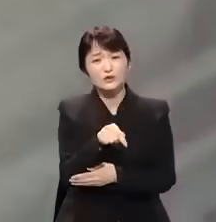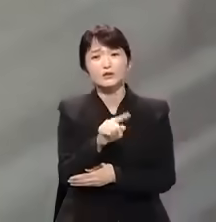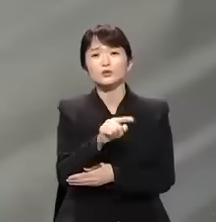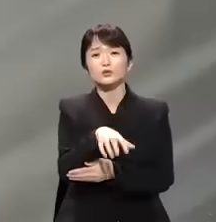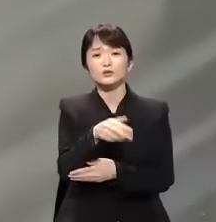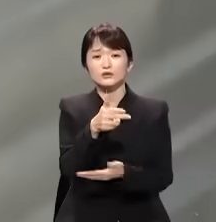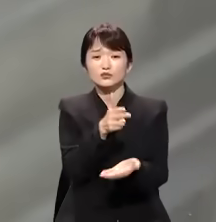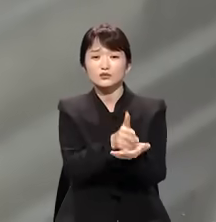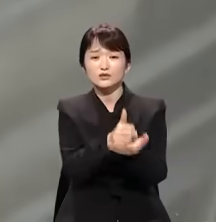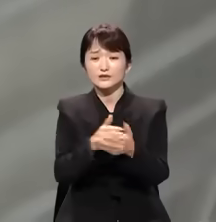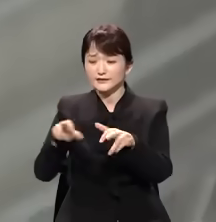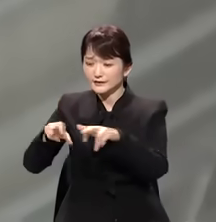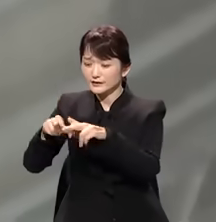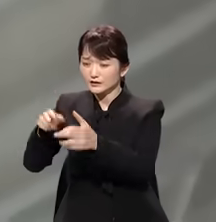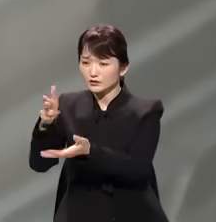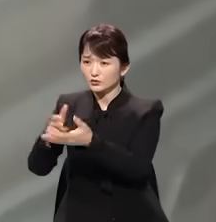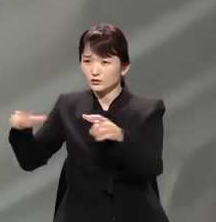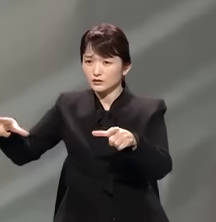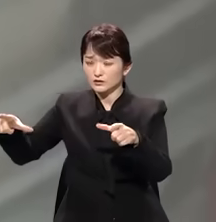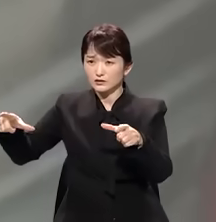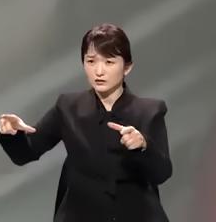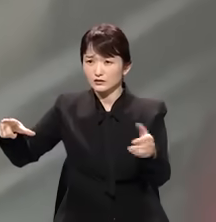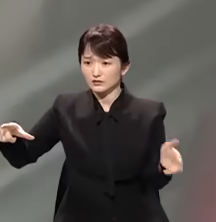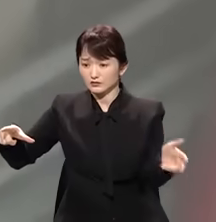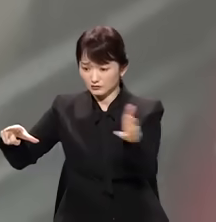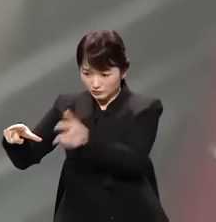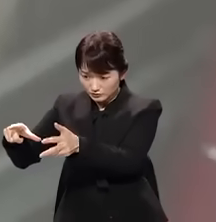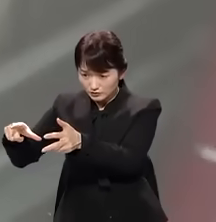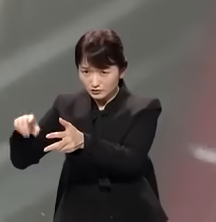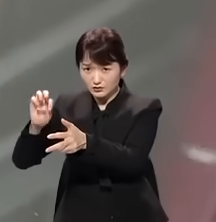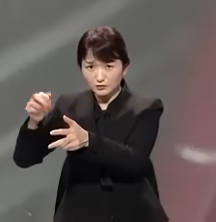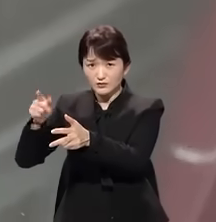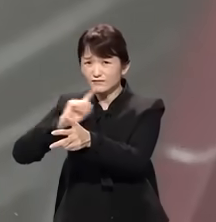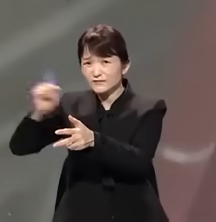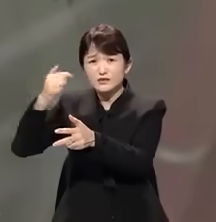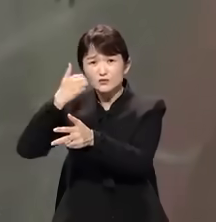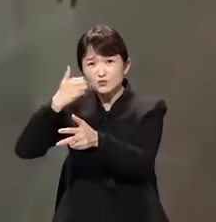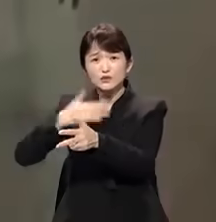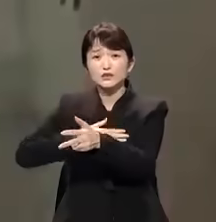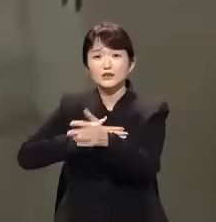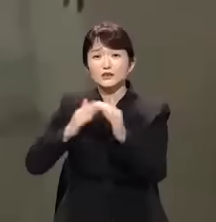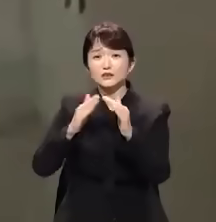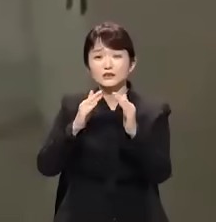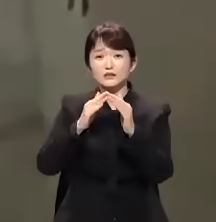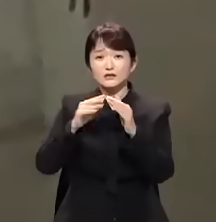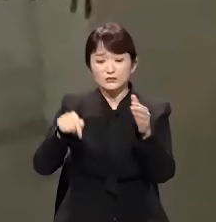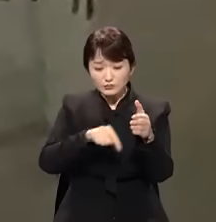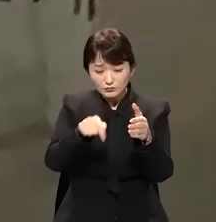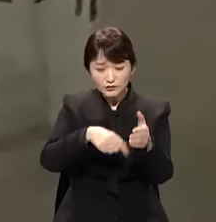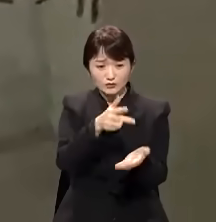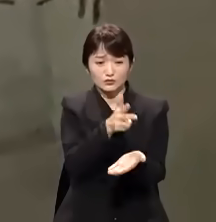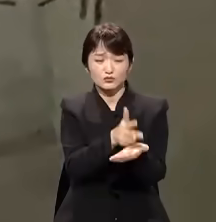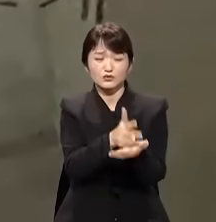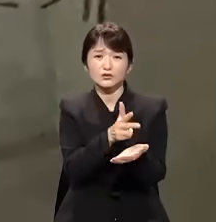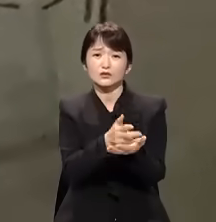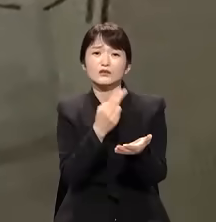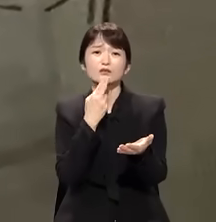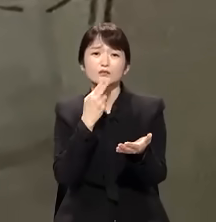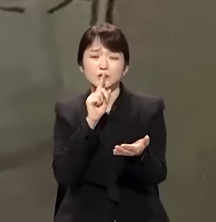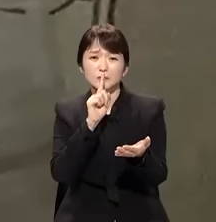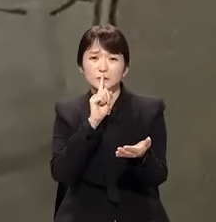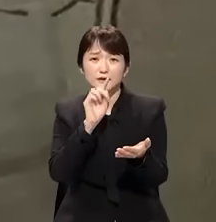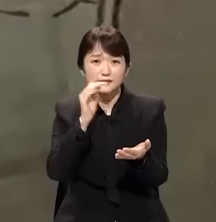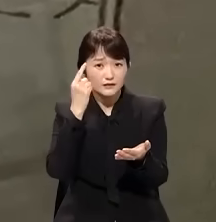구역 주차했다고 30건 신고한 놈 누구야 이거어야 내 집에 내 주차 공간이 없다는게 이게 말이